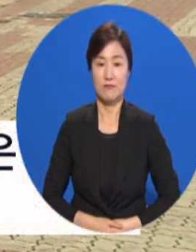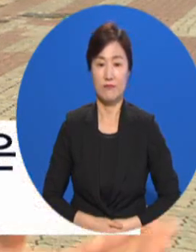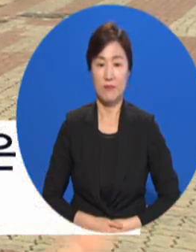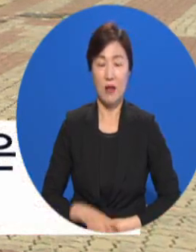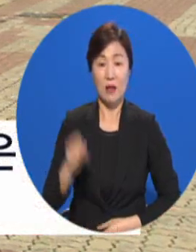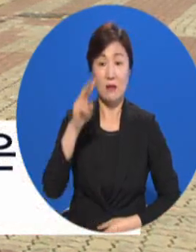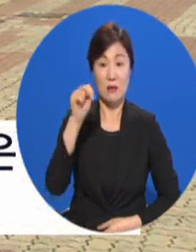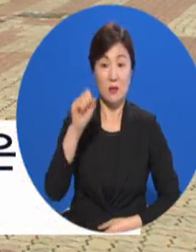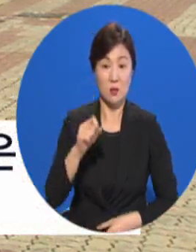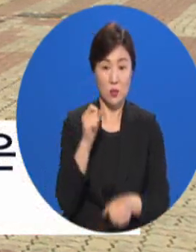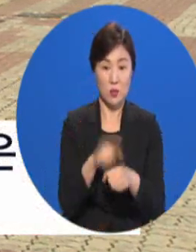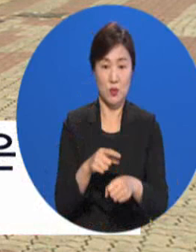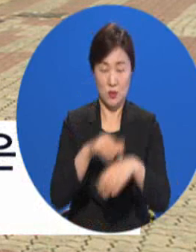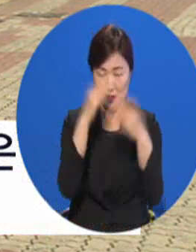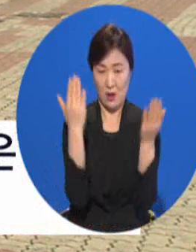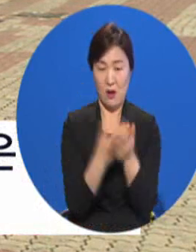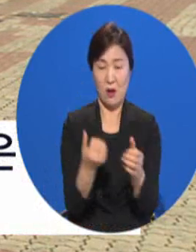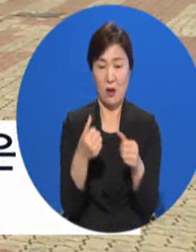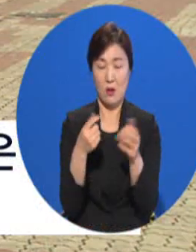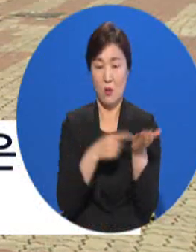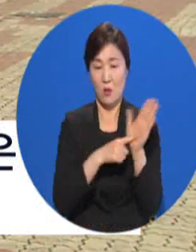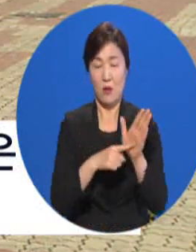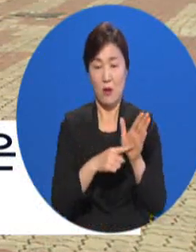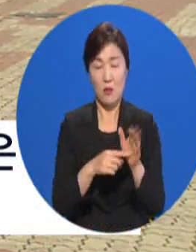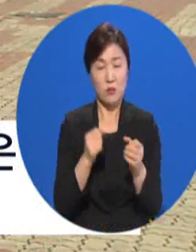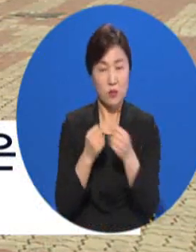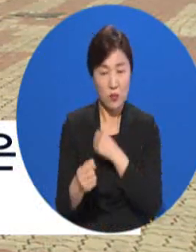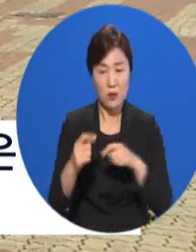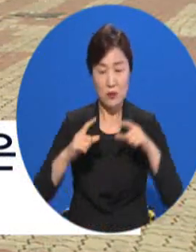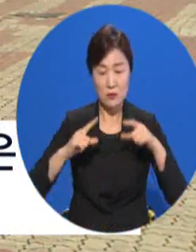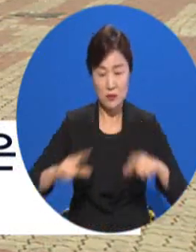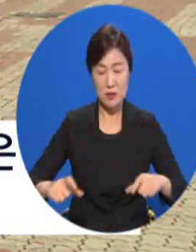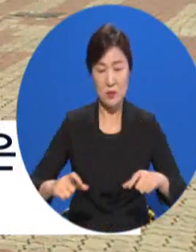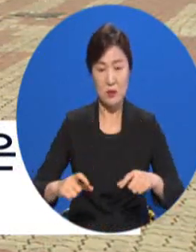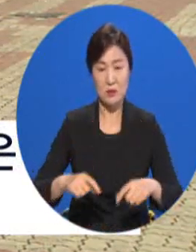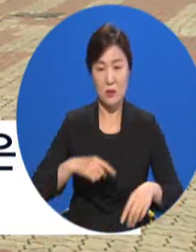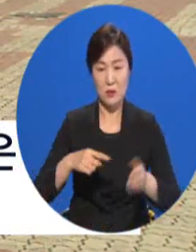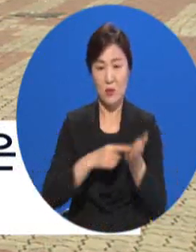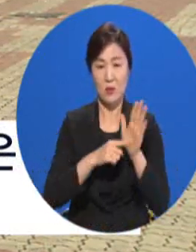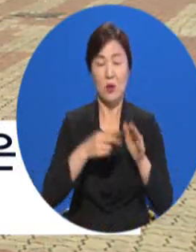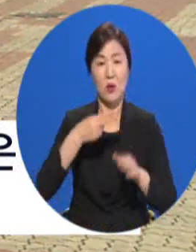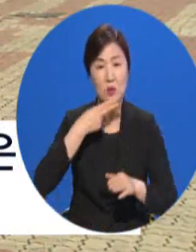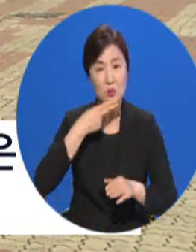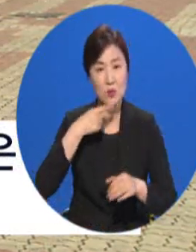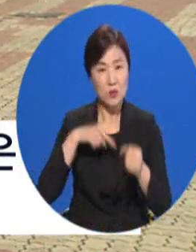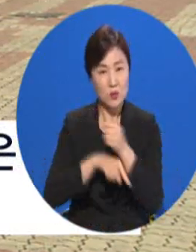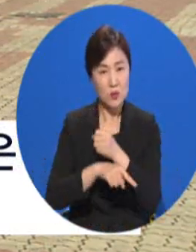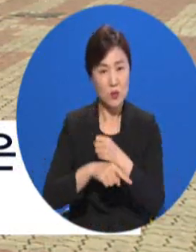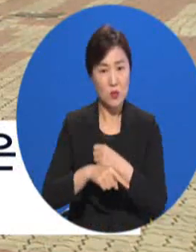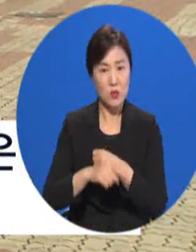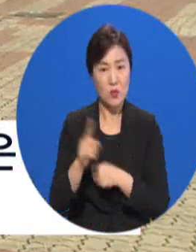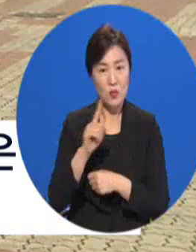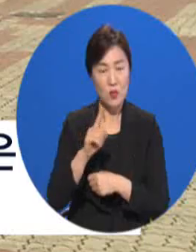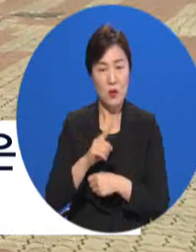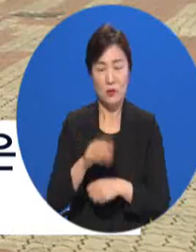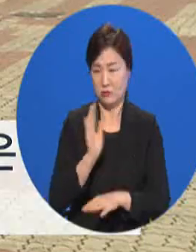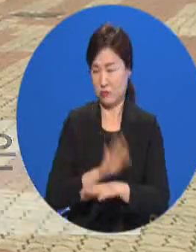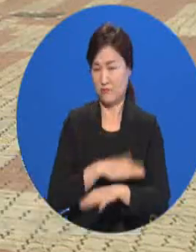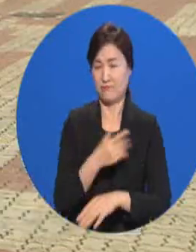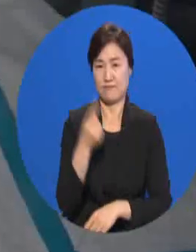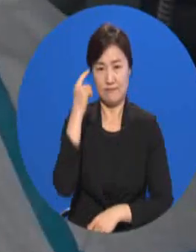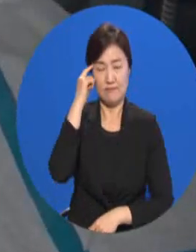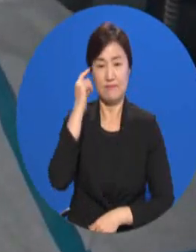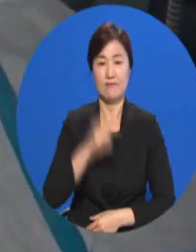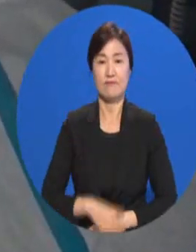벌써 공개가 다 됐는데 지자체에서 공개 안 한다는 것은 어딘가 모르게 이렇게 눈 가리고 앙하는 식이기도